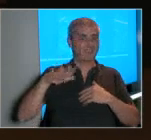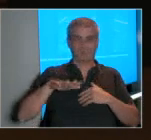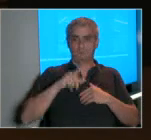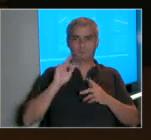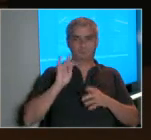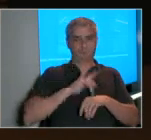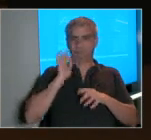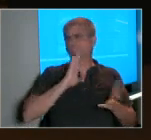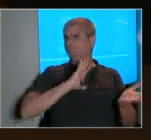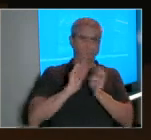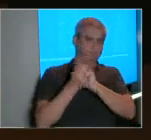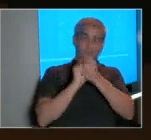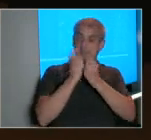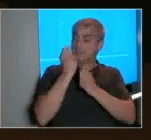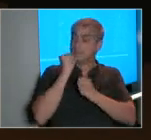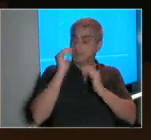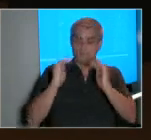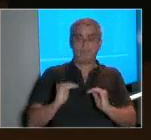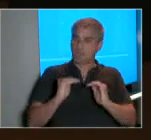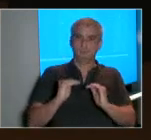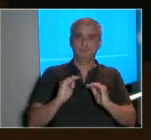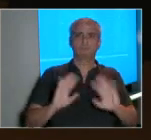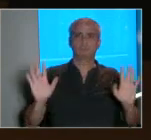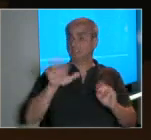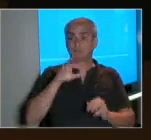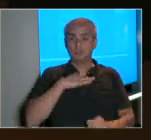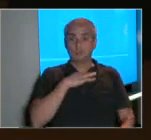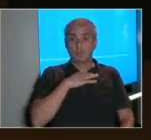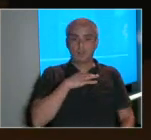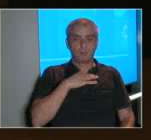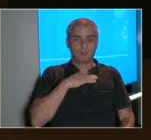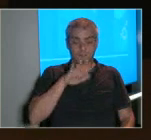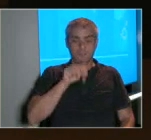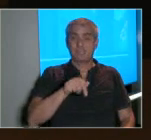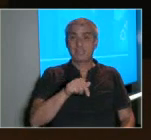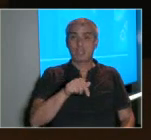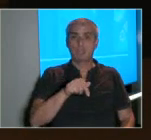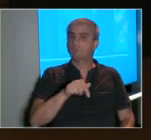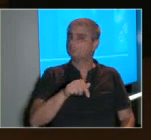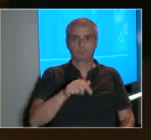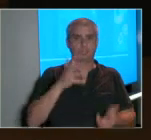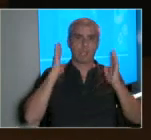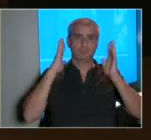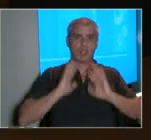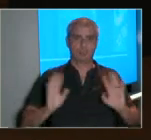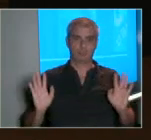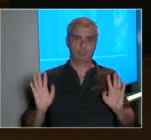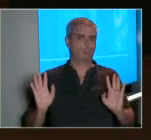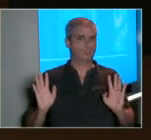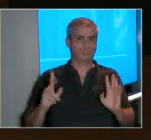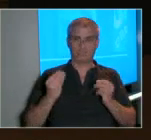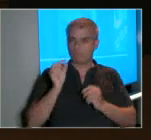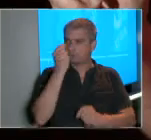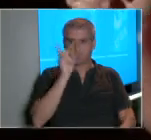מועד לפורנות. קצת מים פחות באזור שלנו, במזרח התיכון, זה אסון. זה לא